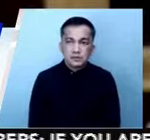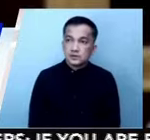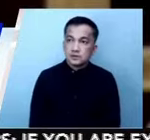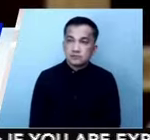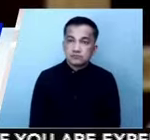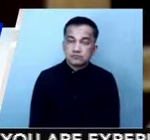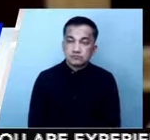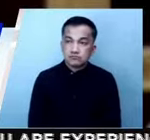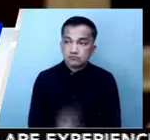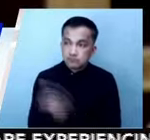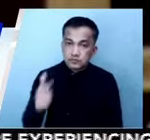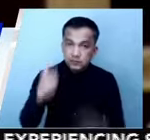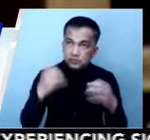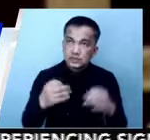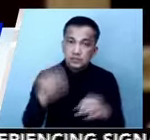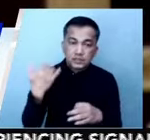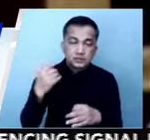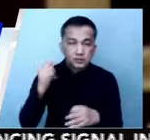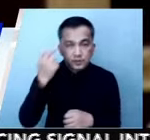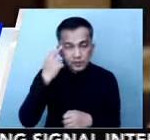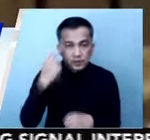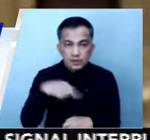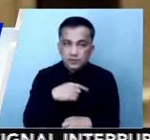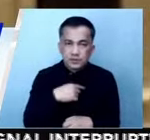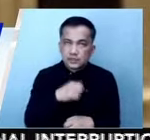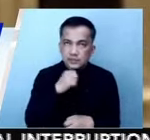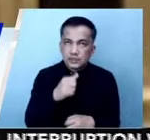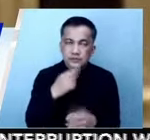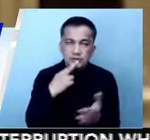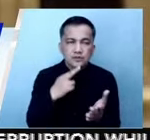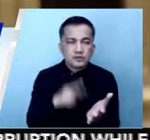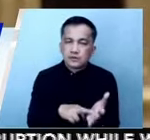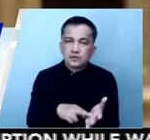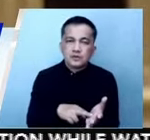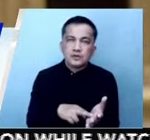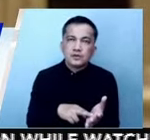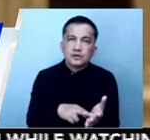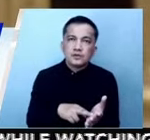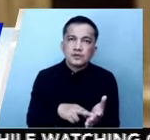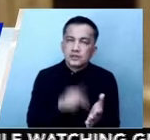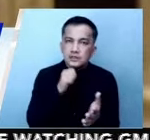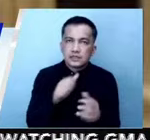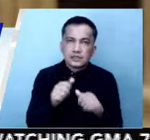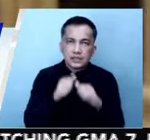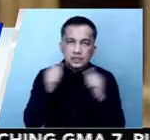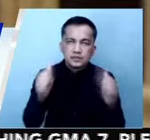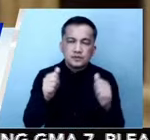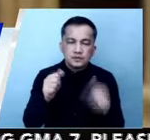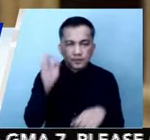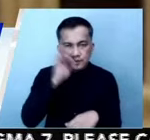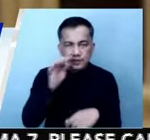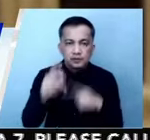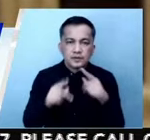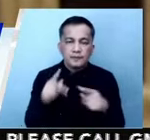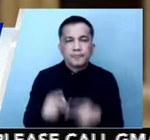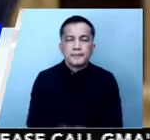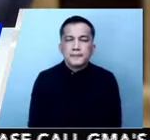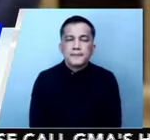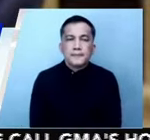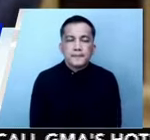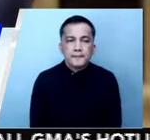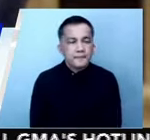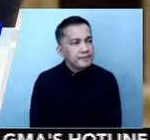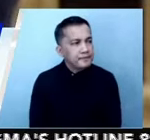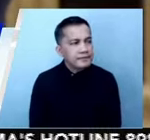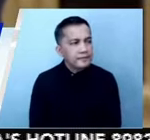last administration that we will not record this. We will not announce it to the Filipino people. Therefore,